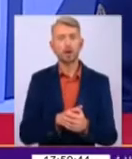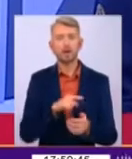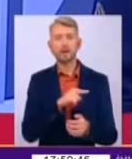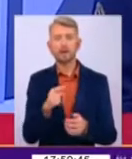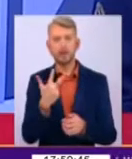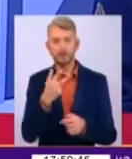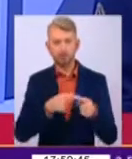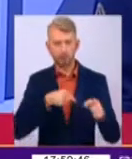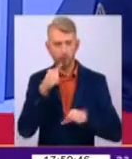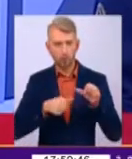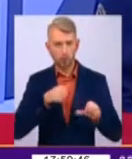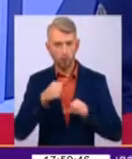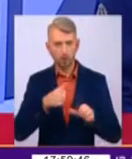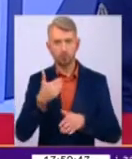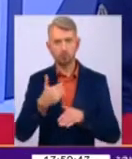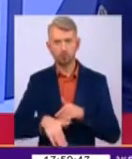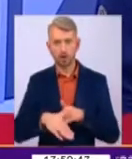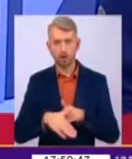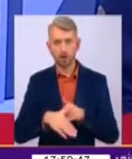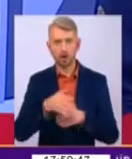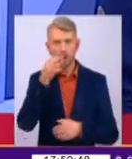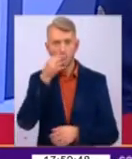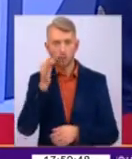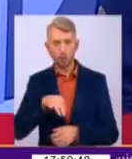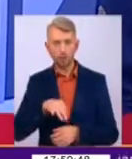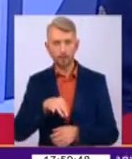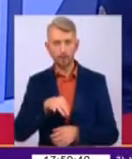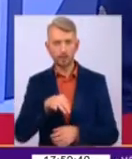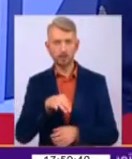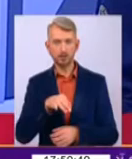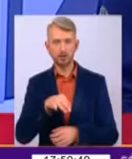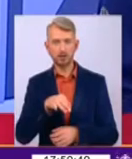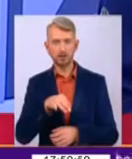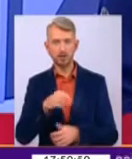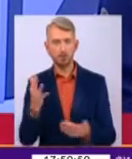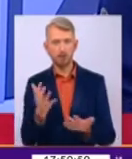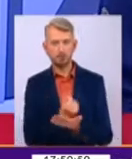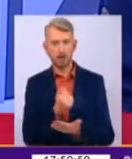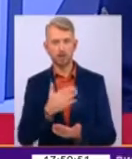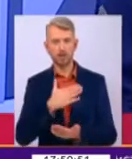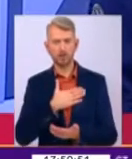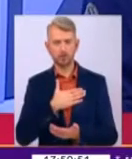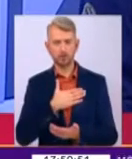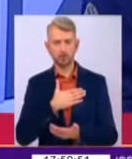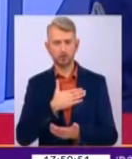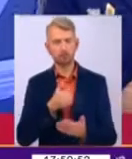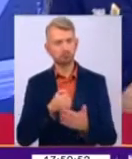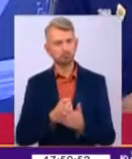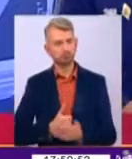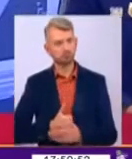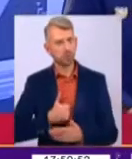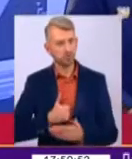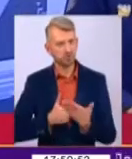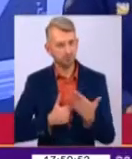роки вже досвід, скажімо, придбав наш, і до честі їх